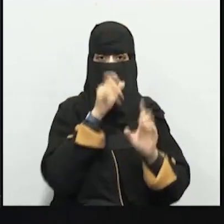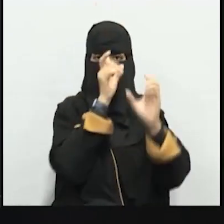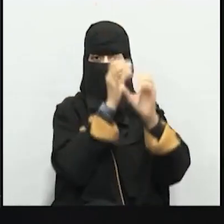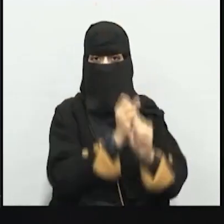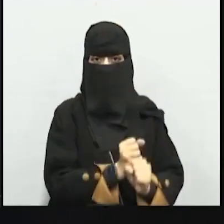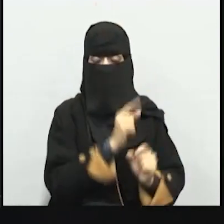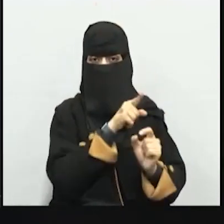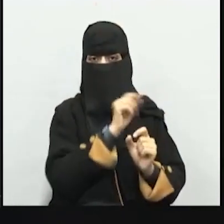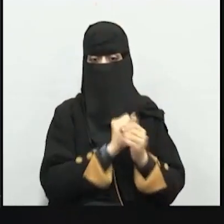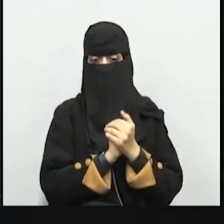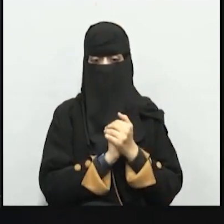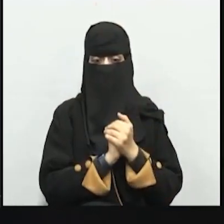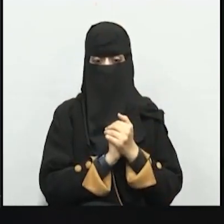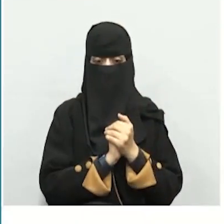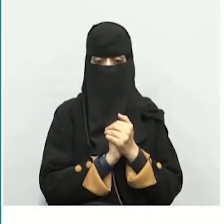الله.